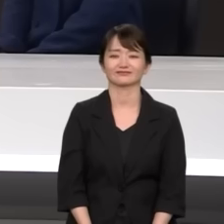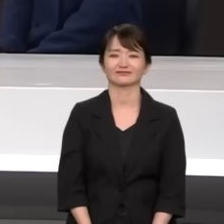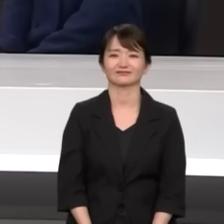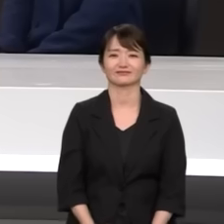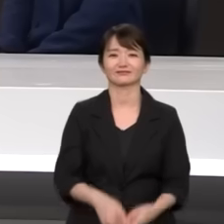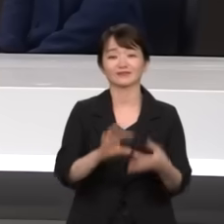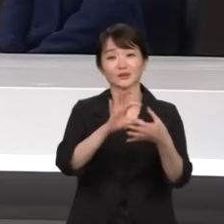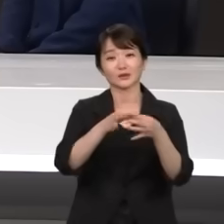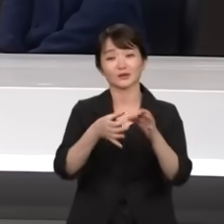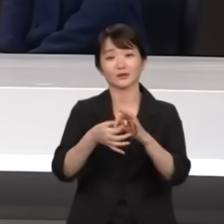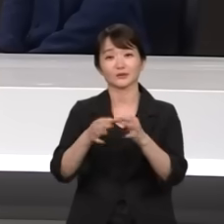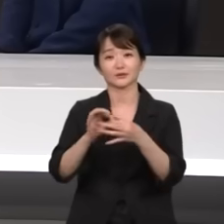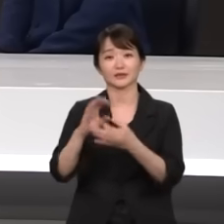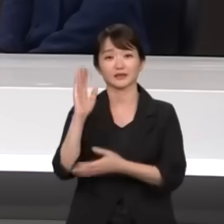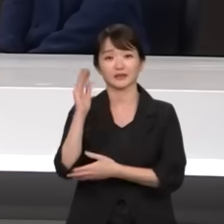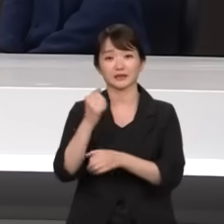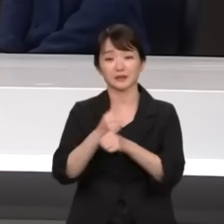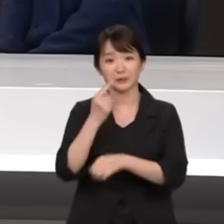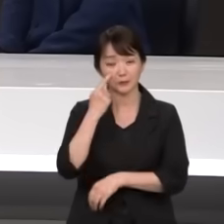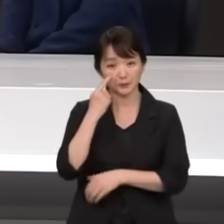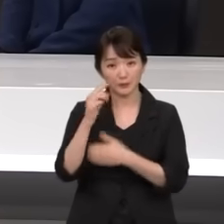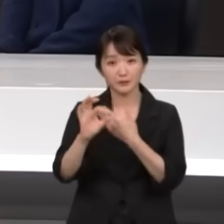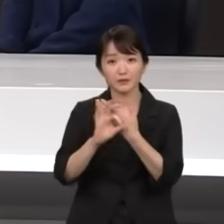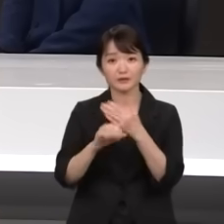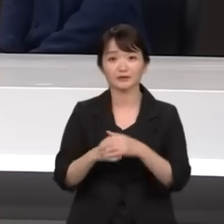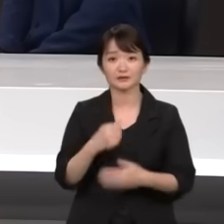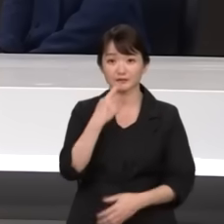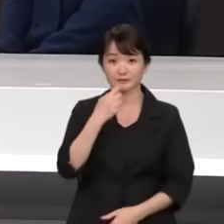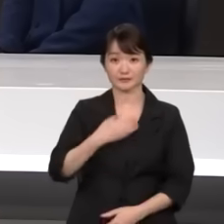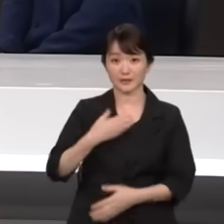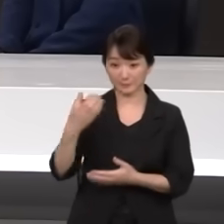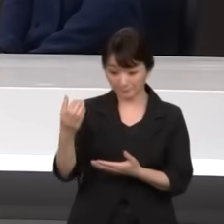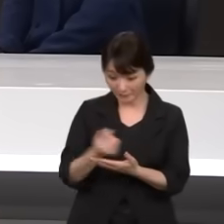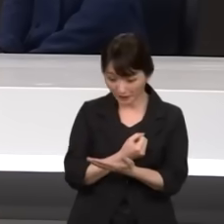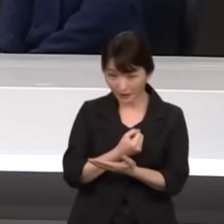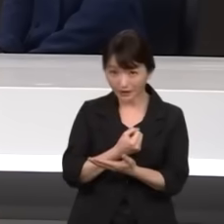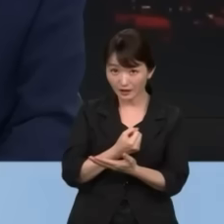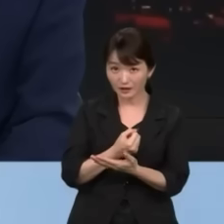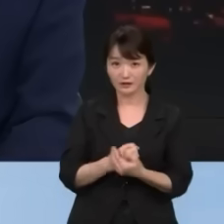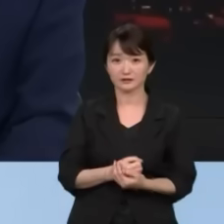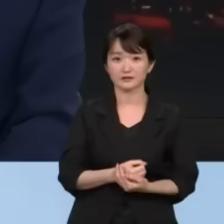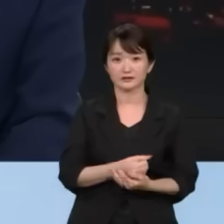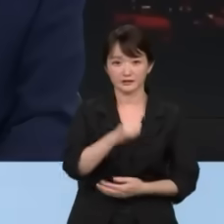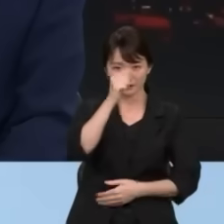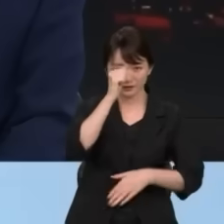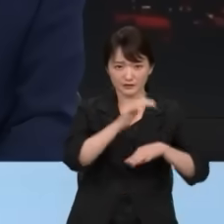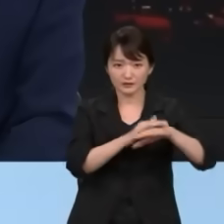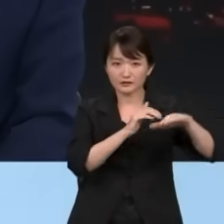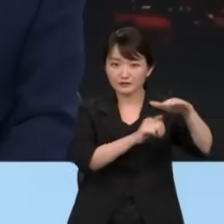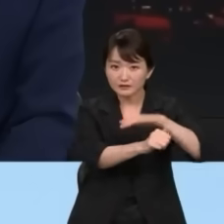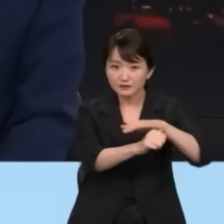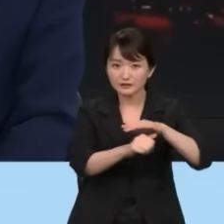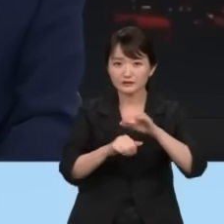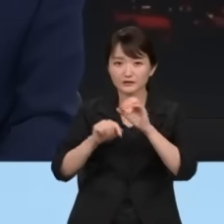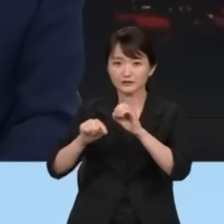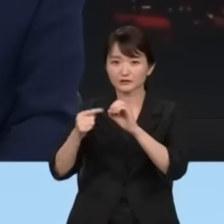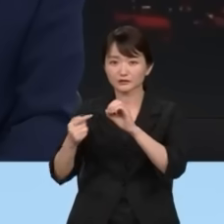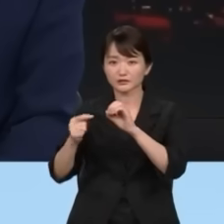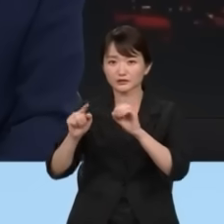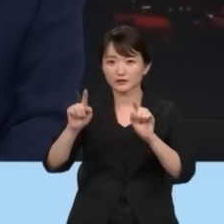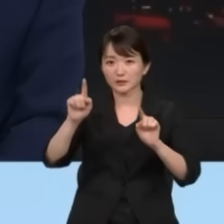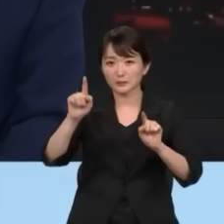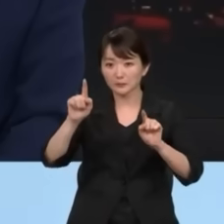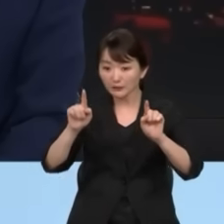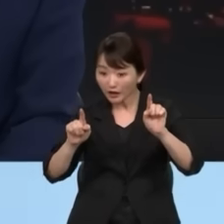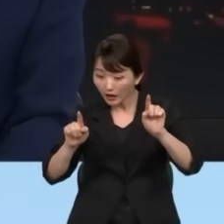이 올림픽 얘기를 좀 해보자면 은메달을 따시던 순간에 인도 선수에게 0.1점 뒤지고 있던 상황이었고 그